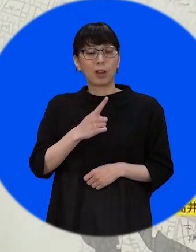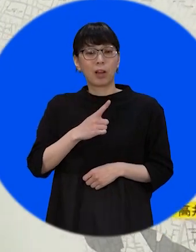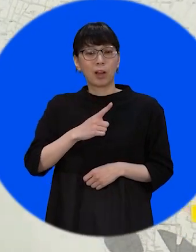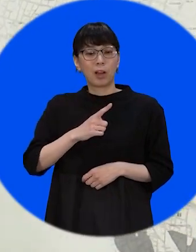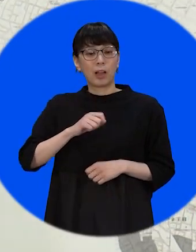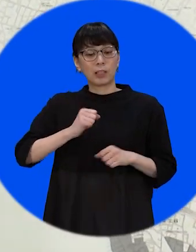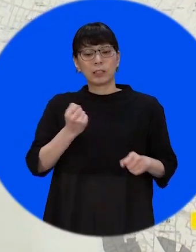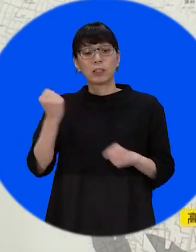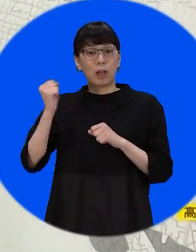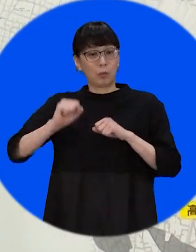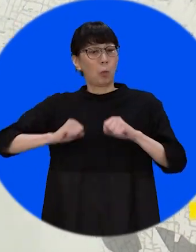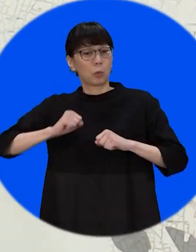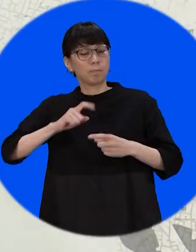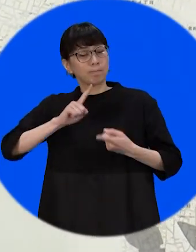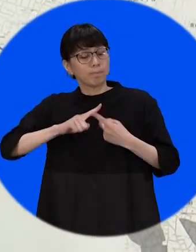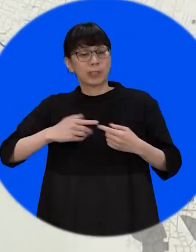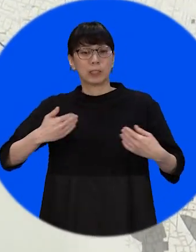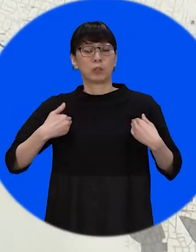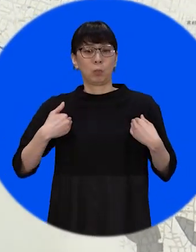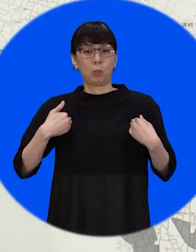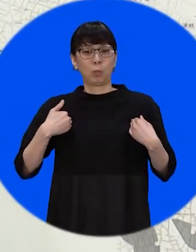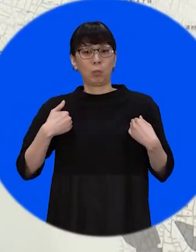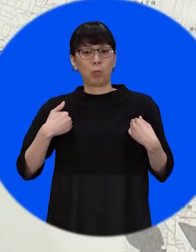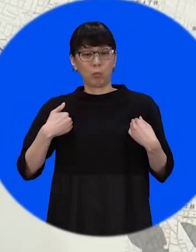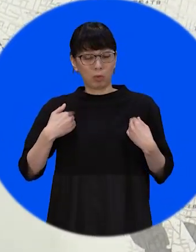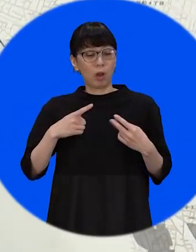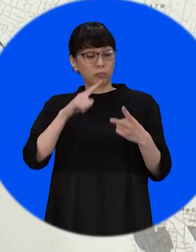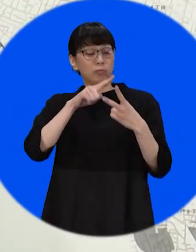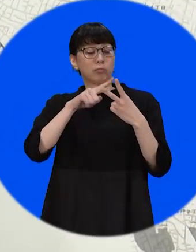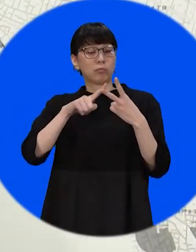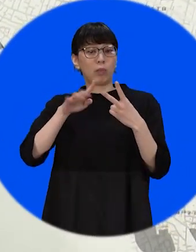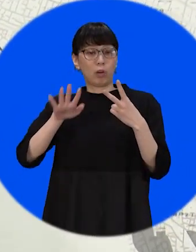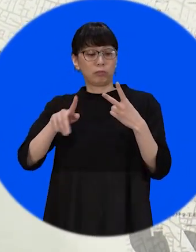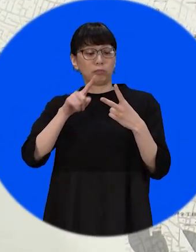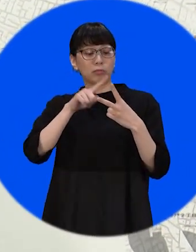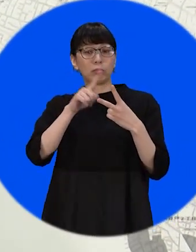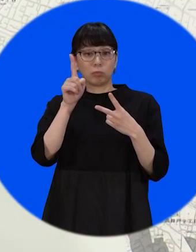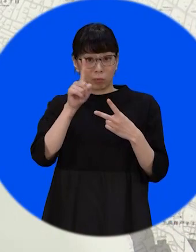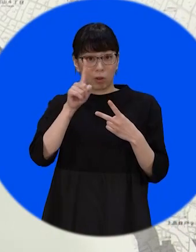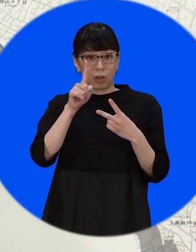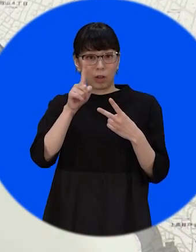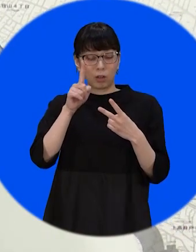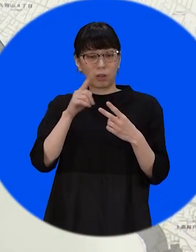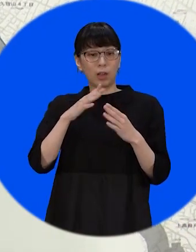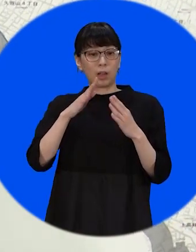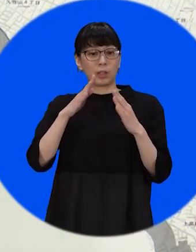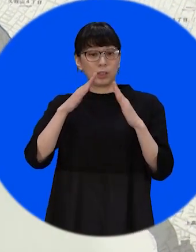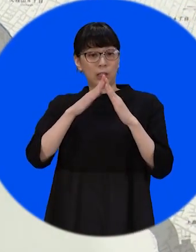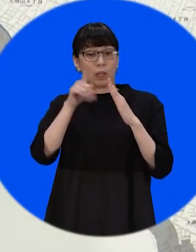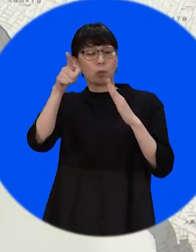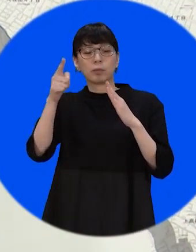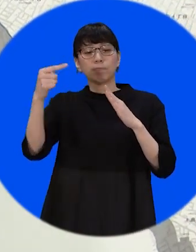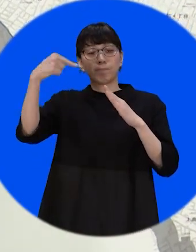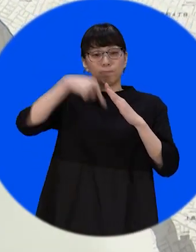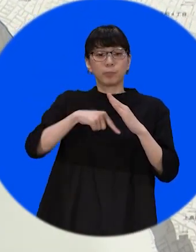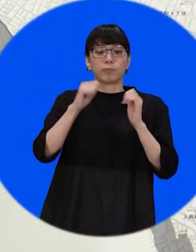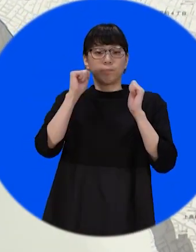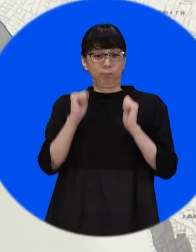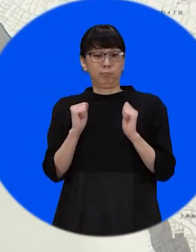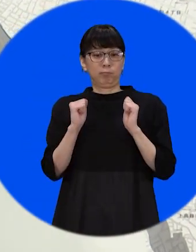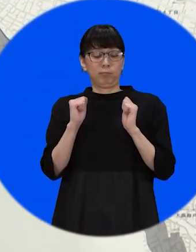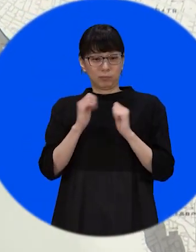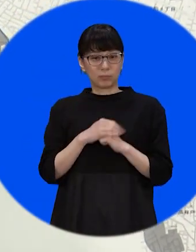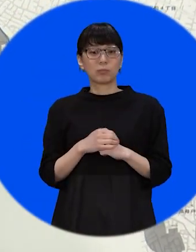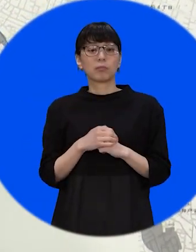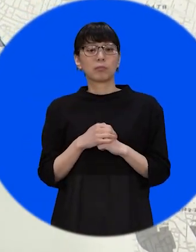避難行動を取ることになります。 避難行動、 はい。避難行動は大きく分けて2つありまして、まず1つが、自宅で避難生活を送る場